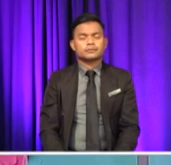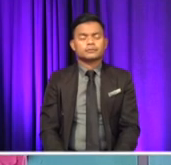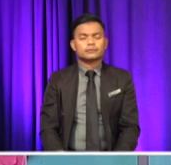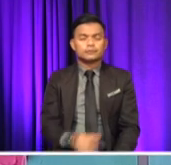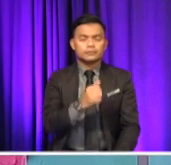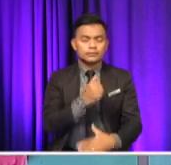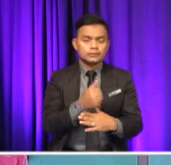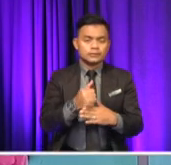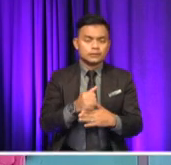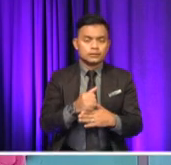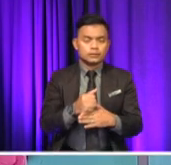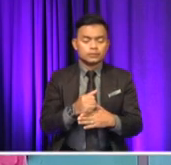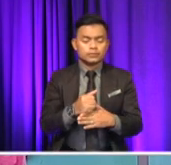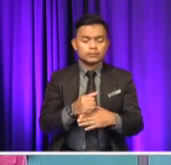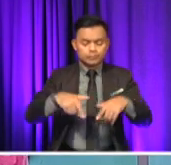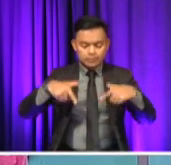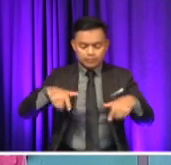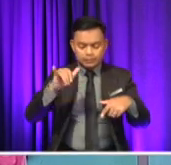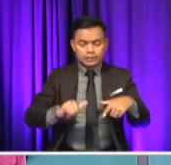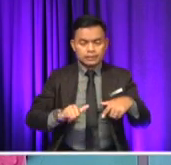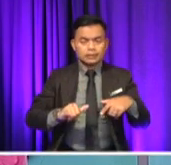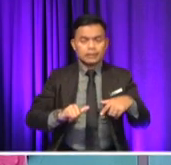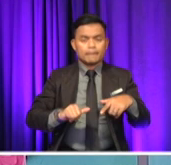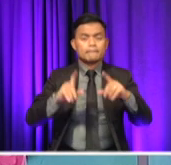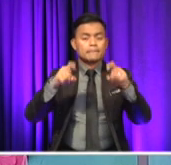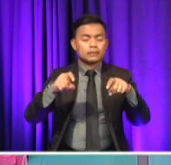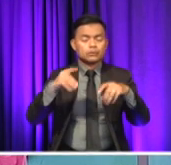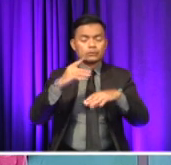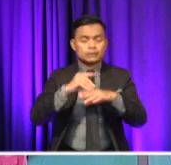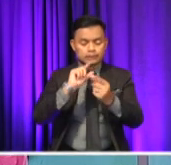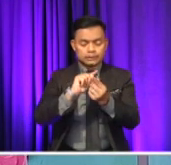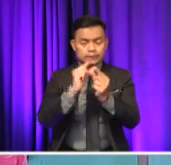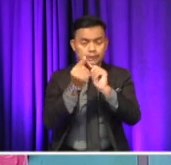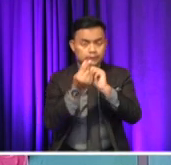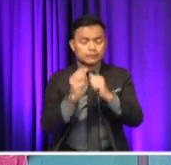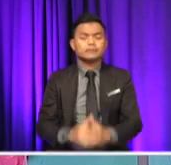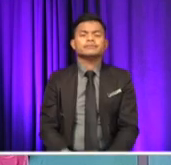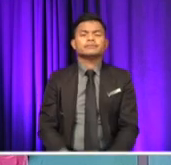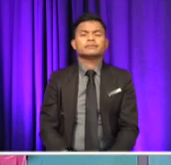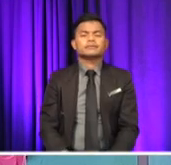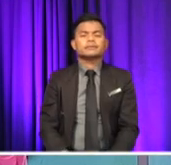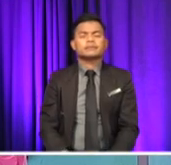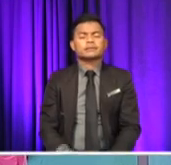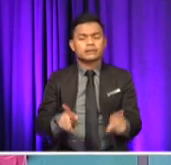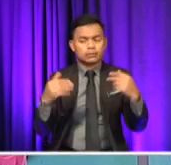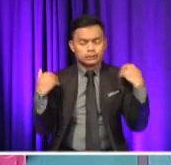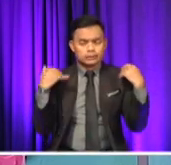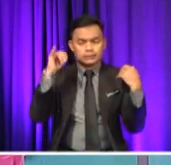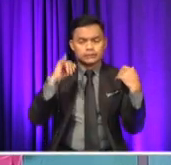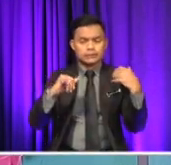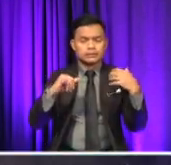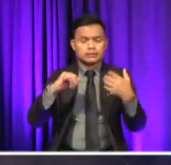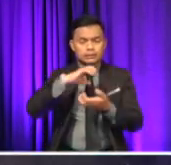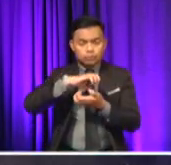diganti Oke Terkadang ada papanya rusak ataupun komponen yang rusak jadi itu fungsi penyambung senang